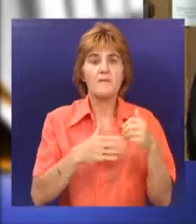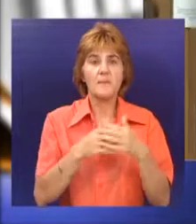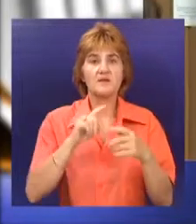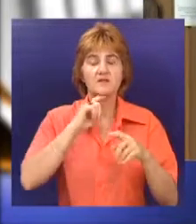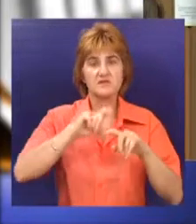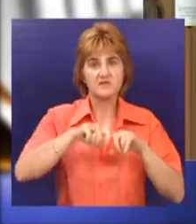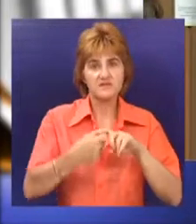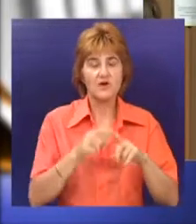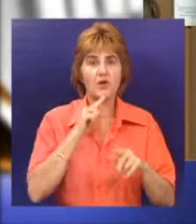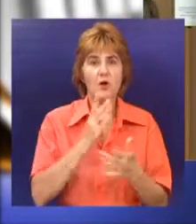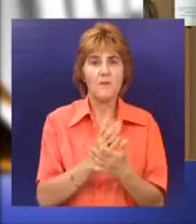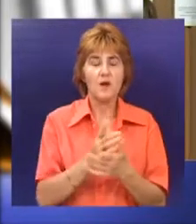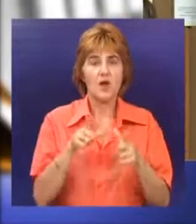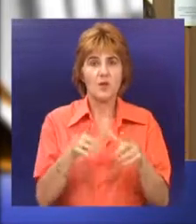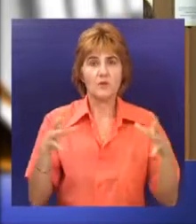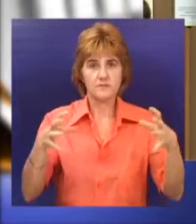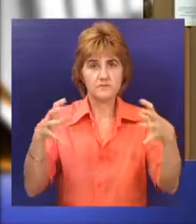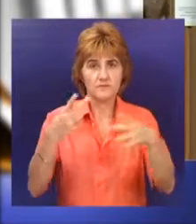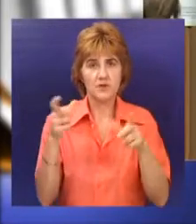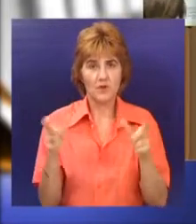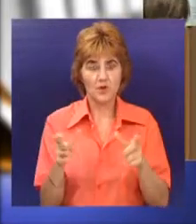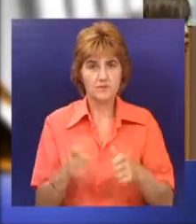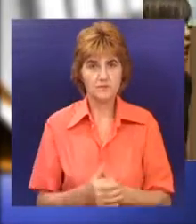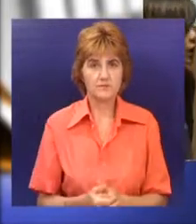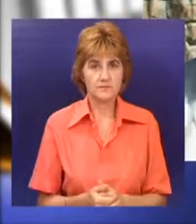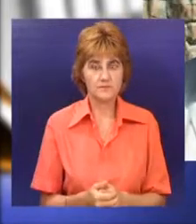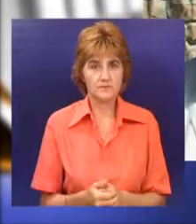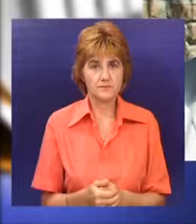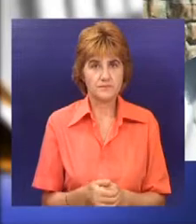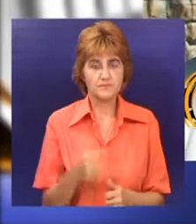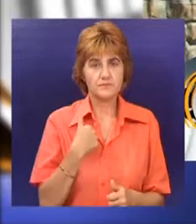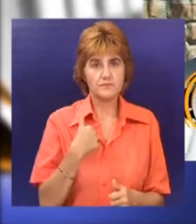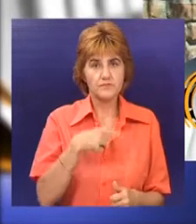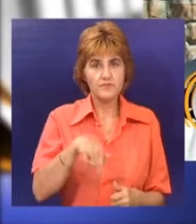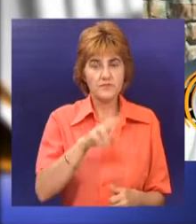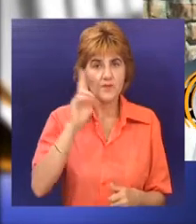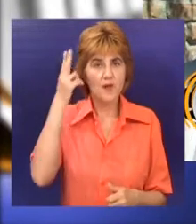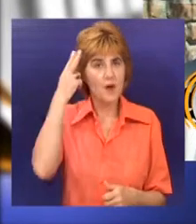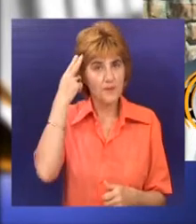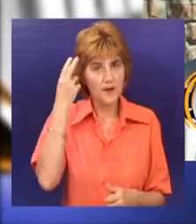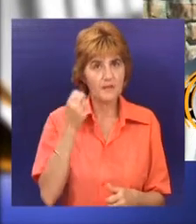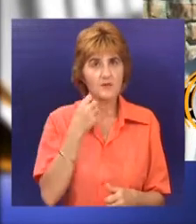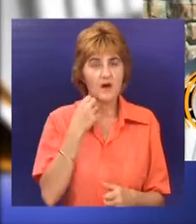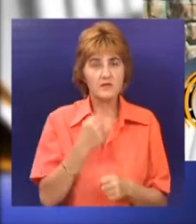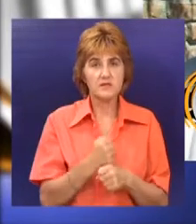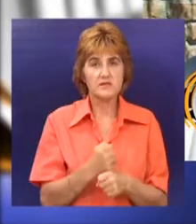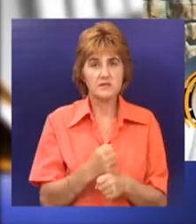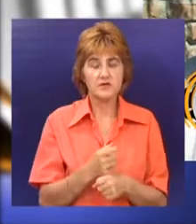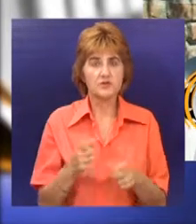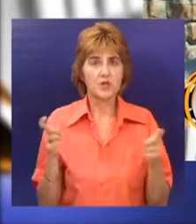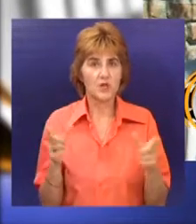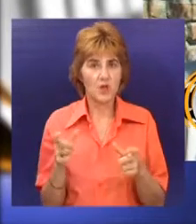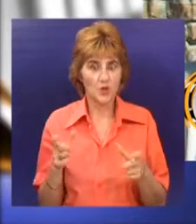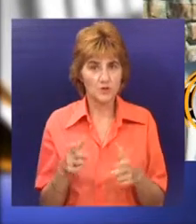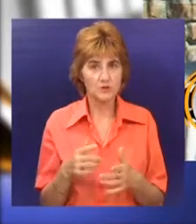građevinskog materijala koji je proizveden u lokalnoj zajednici. Mi smo ovdje pre svega prepoznali jedan značajan iskorak kada je zaštita životne sredine